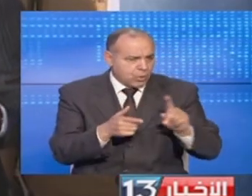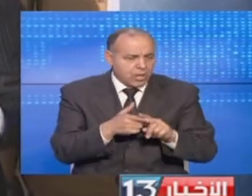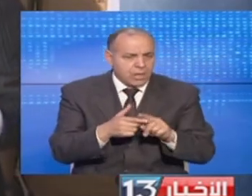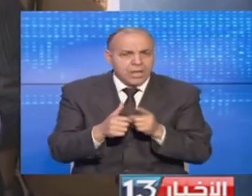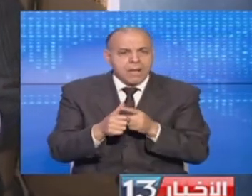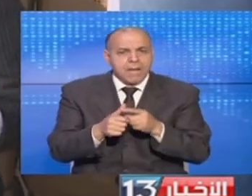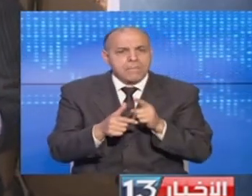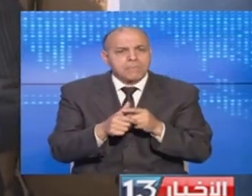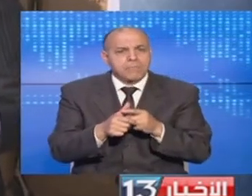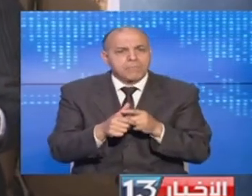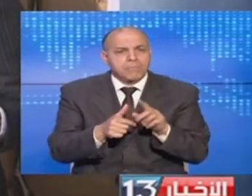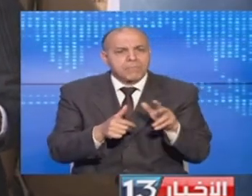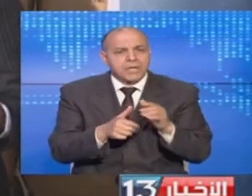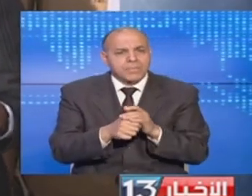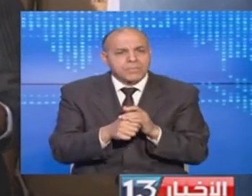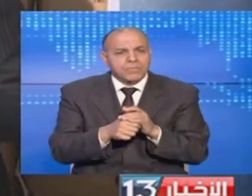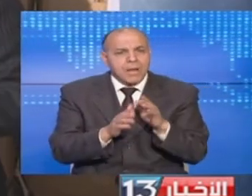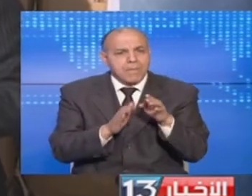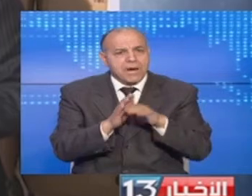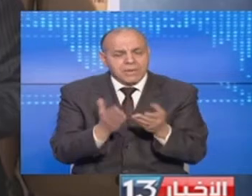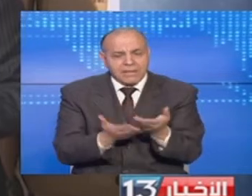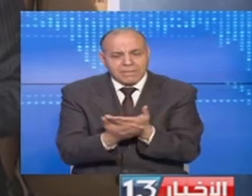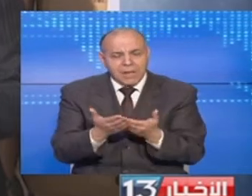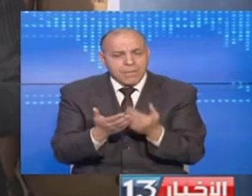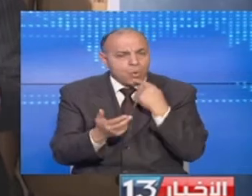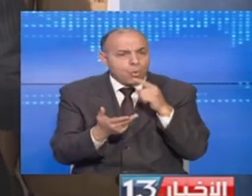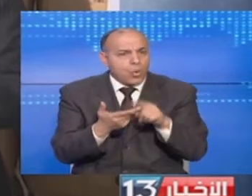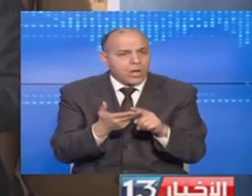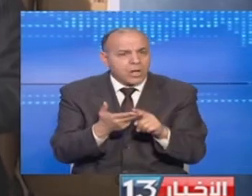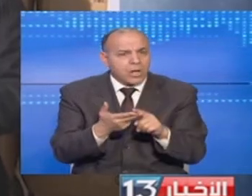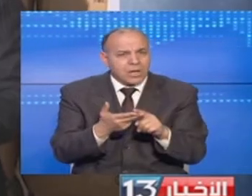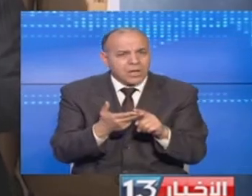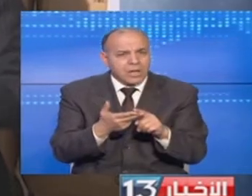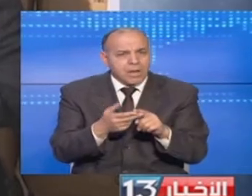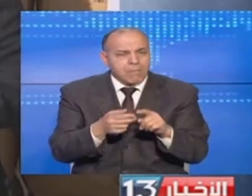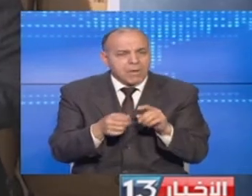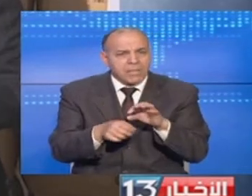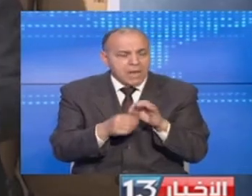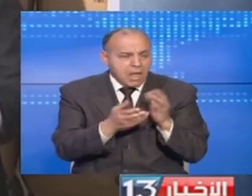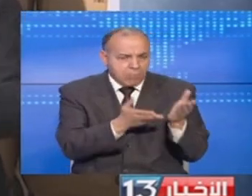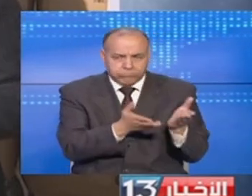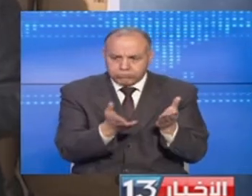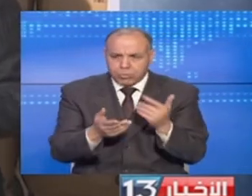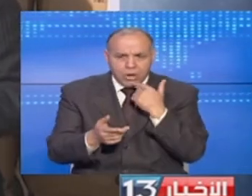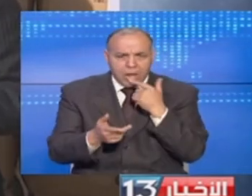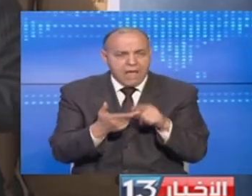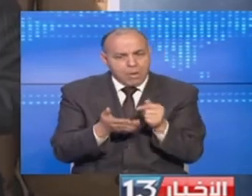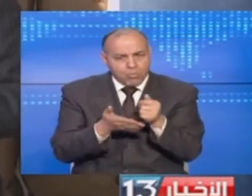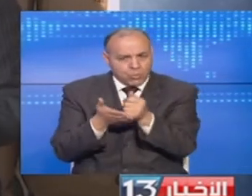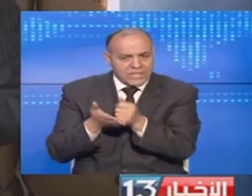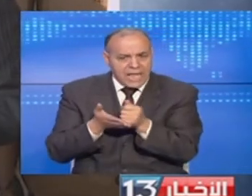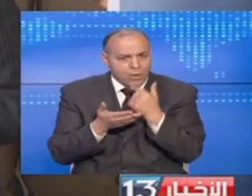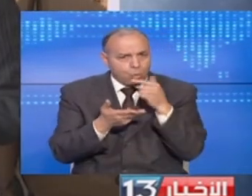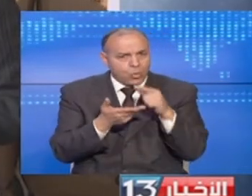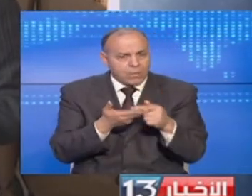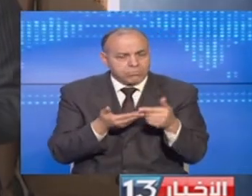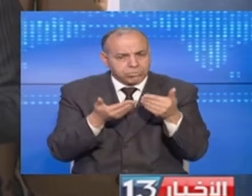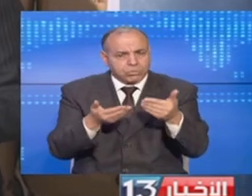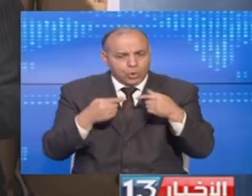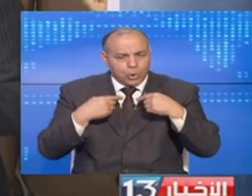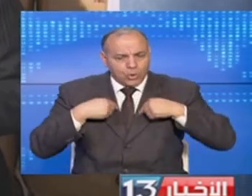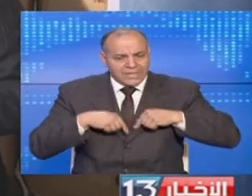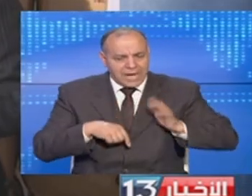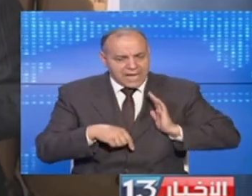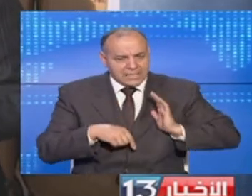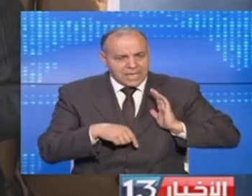او تتنوع بين برامج الطلبه الى هذه المتحده كانت قد قدمتها وزاره